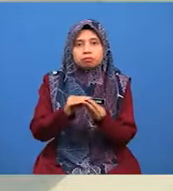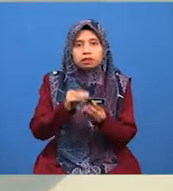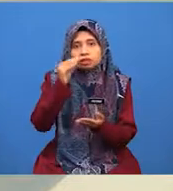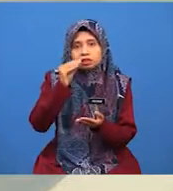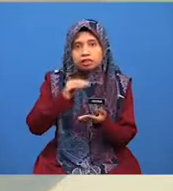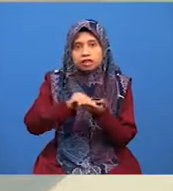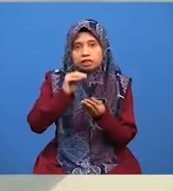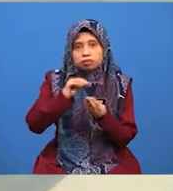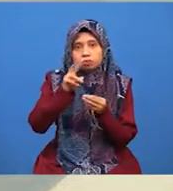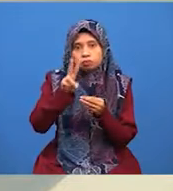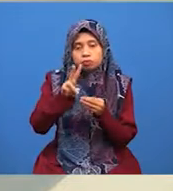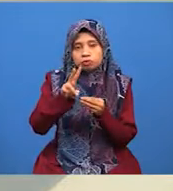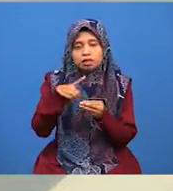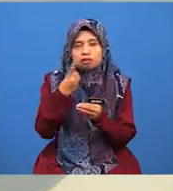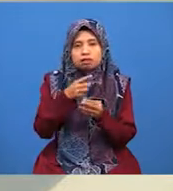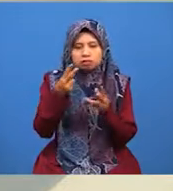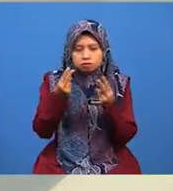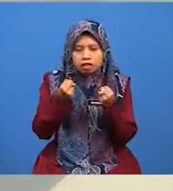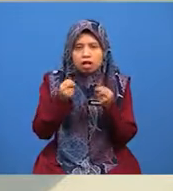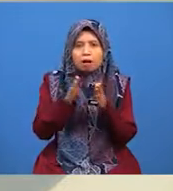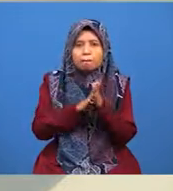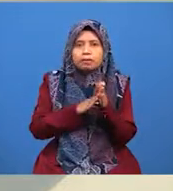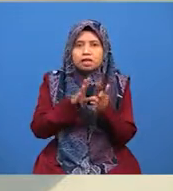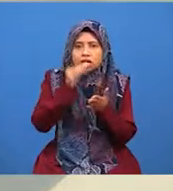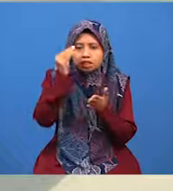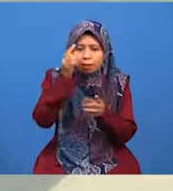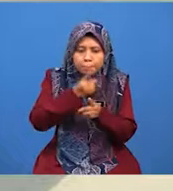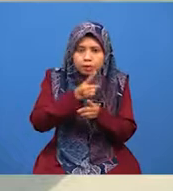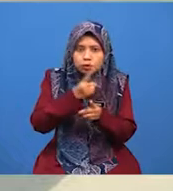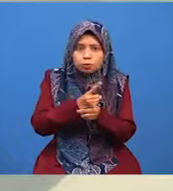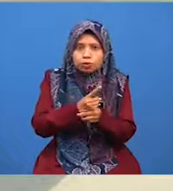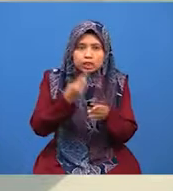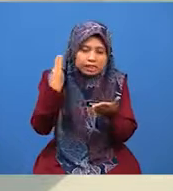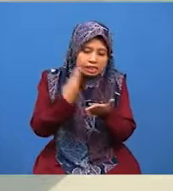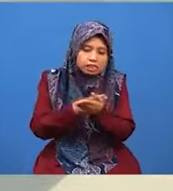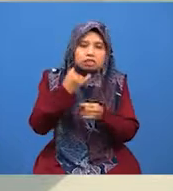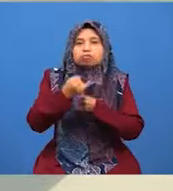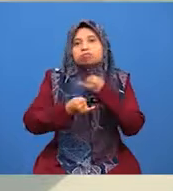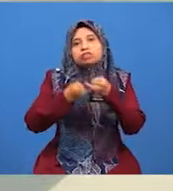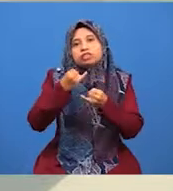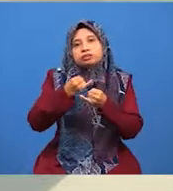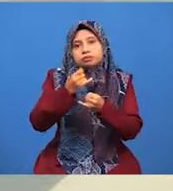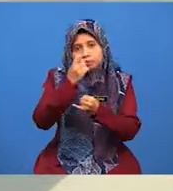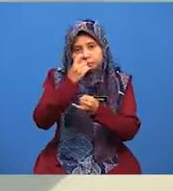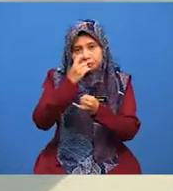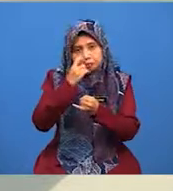Pengajaran yang kedua, kita hendaklah belajar dengan bersungguh-sungguh hingga berjaya.